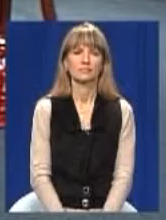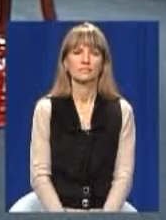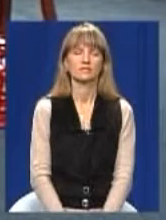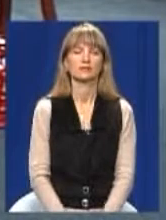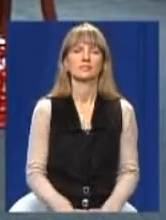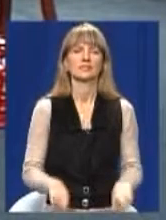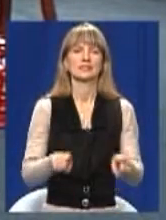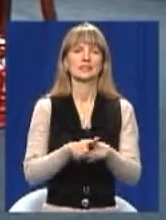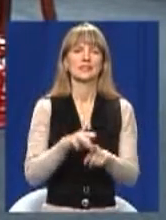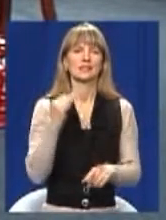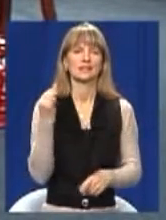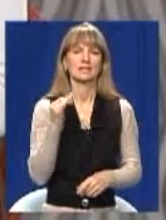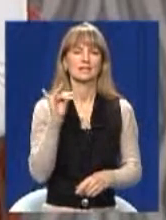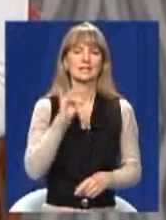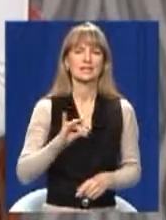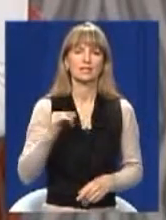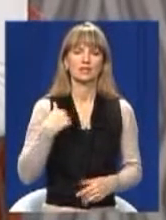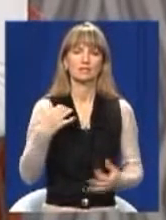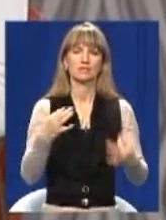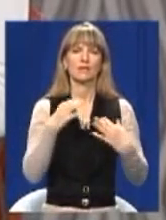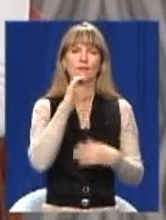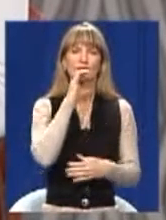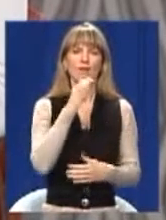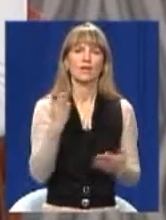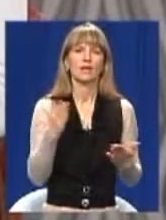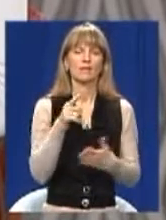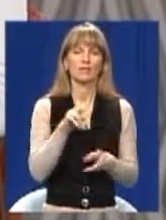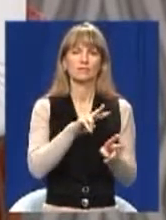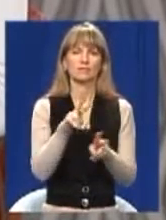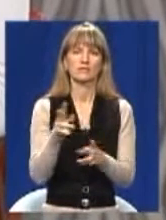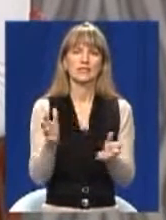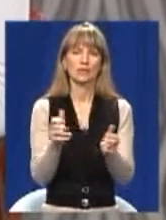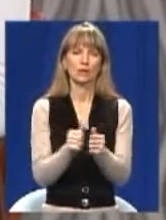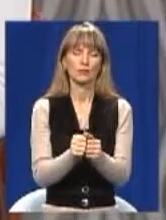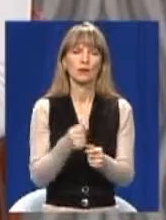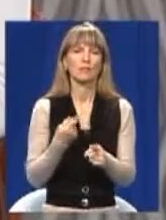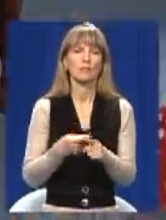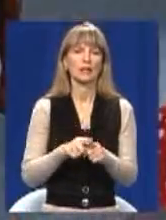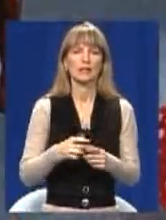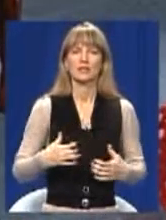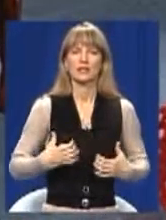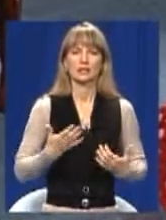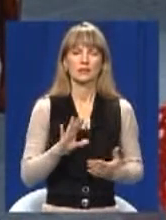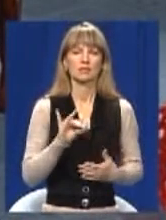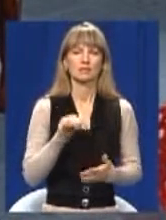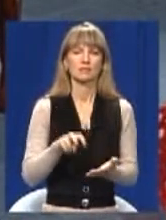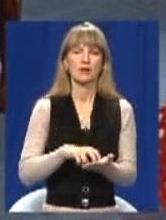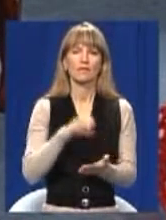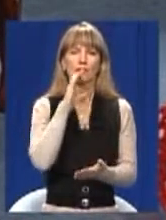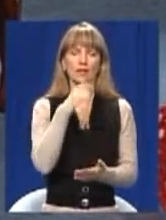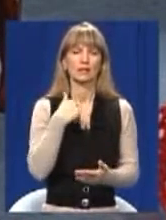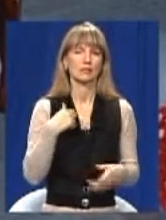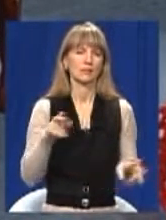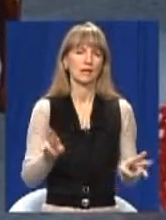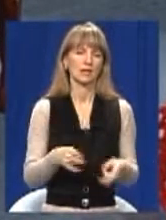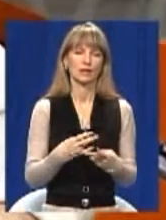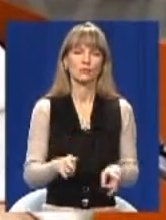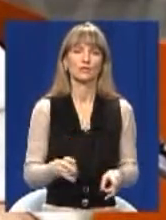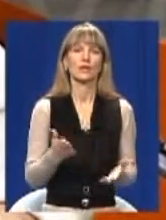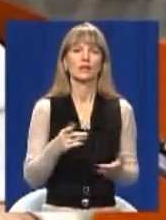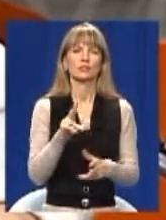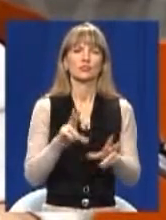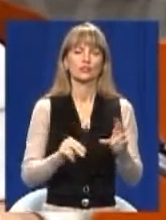Ну, ось такі цікаві от історії нам розповів наш вовчик, як вони вислідковують здобич. Тож не все так страшно, і боятися вовків нам взагалі не варто.